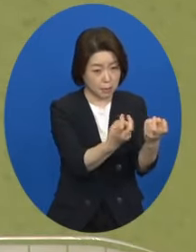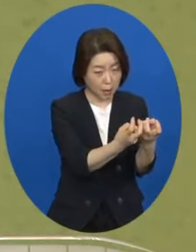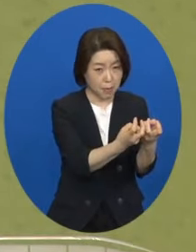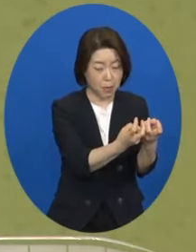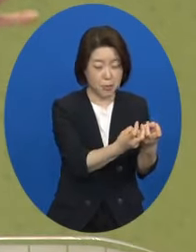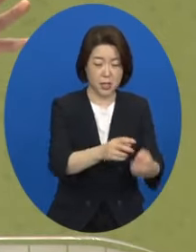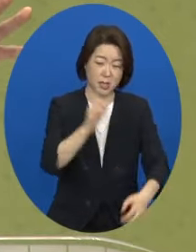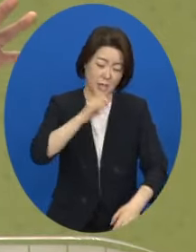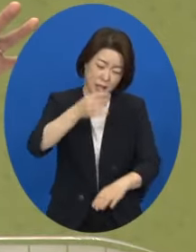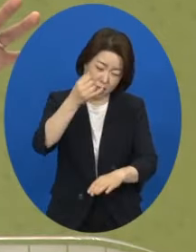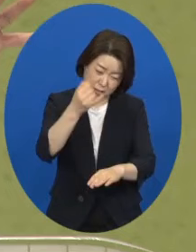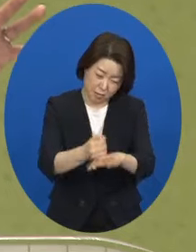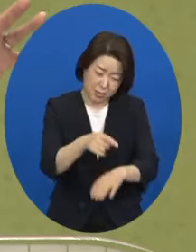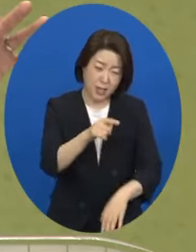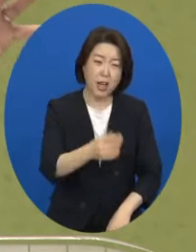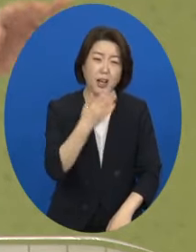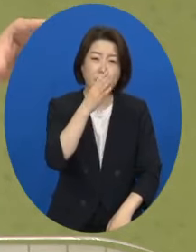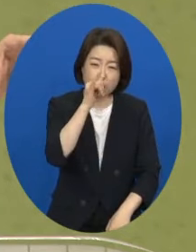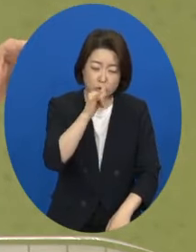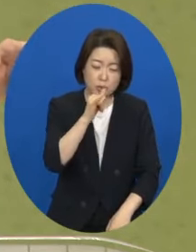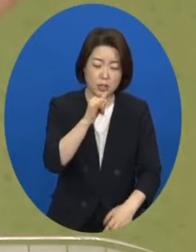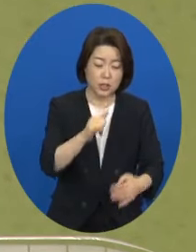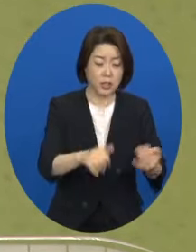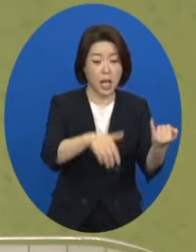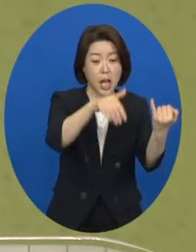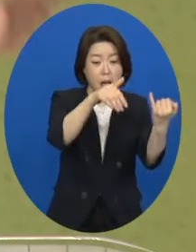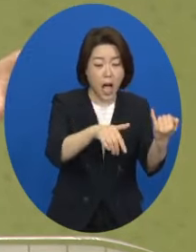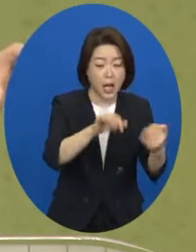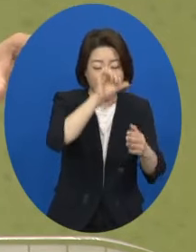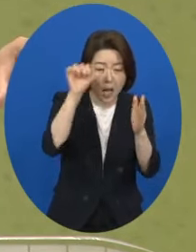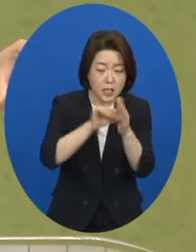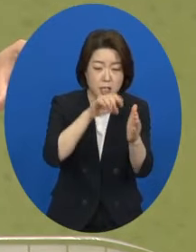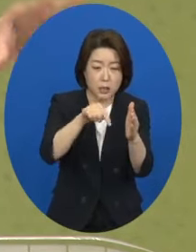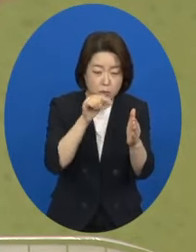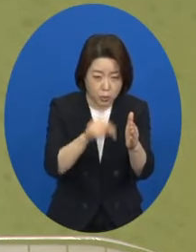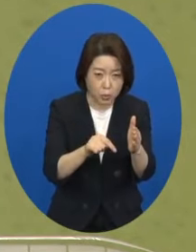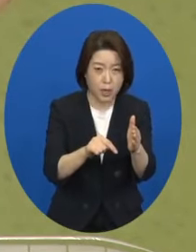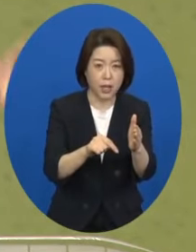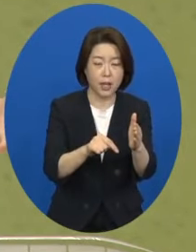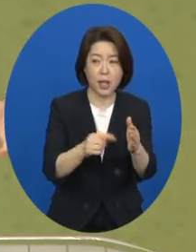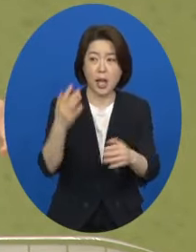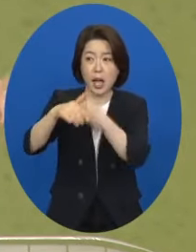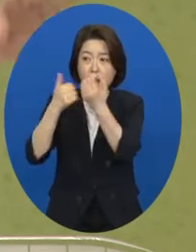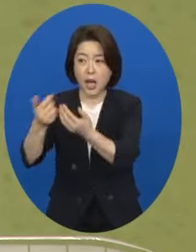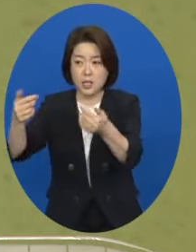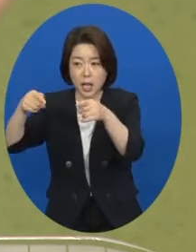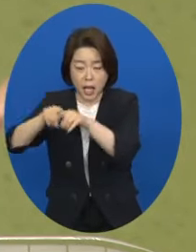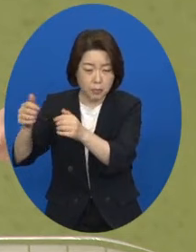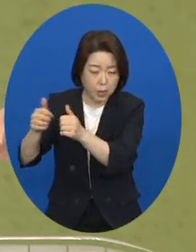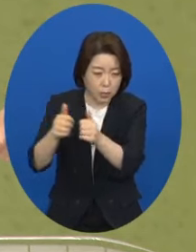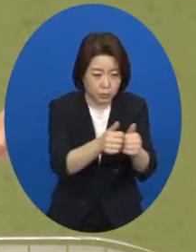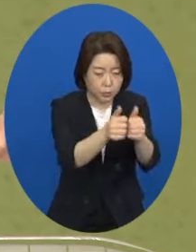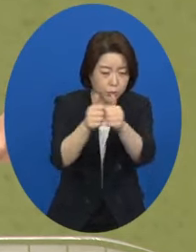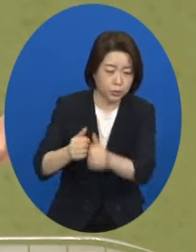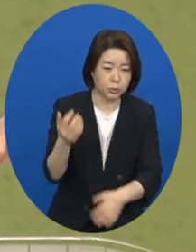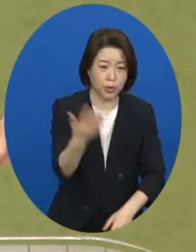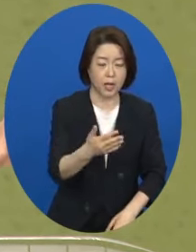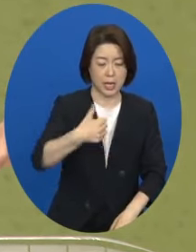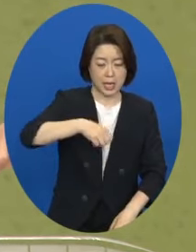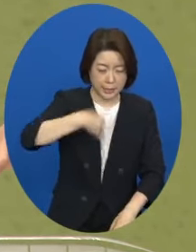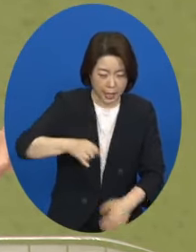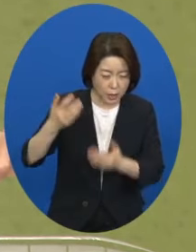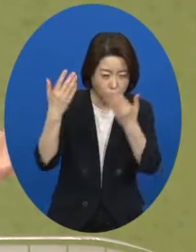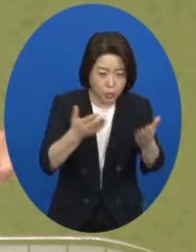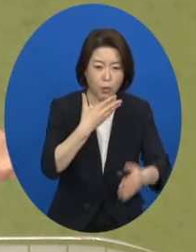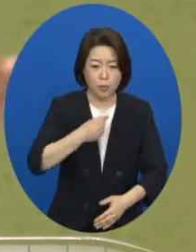있는 하갈의 인생에 하나님이 함께 하셔서 너희를 통해서 자손을 줄 것이다, 복을 줄 것이다 라고